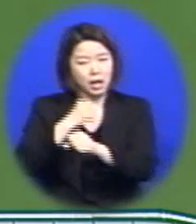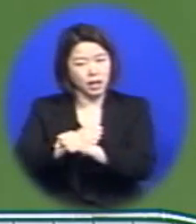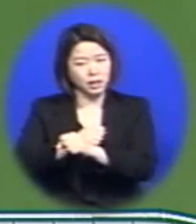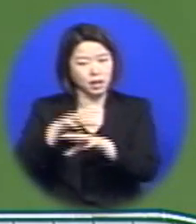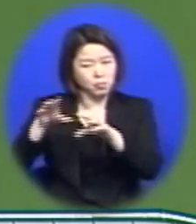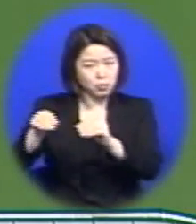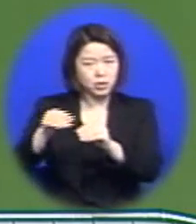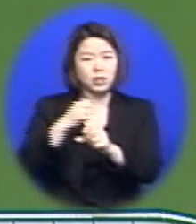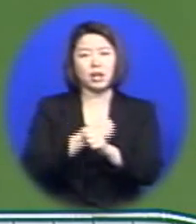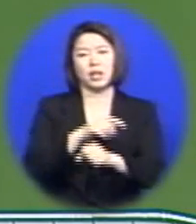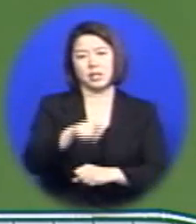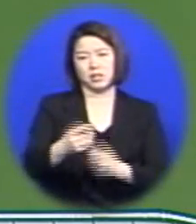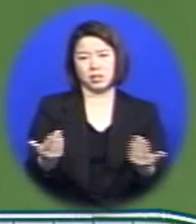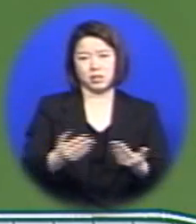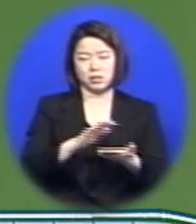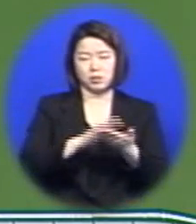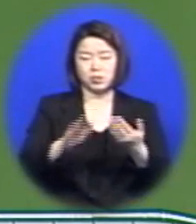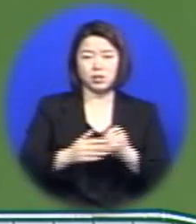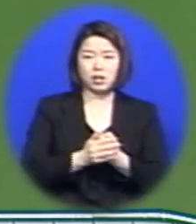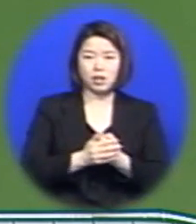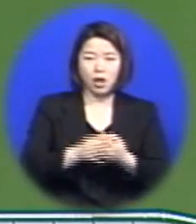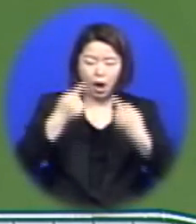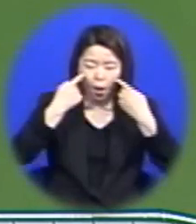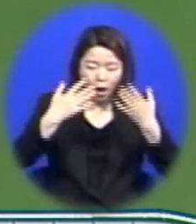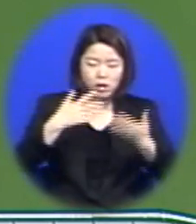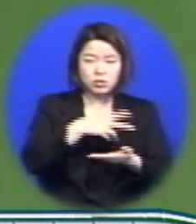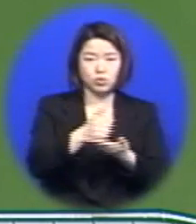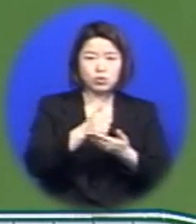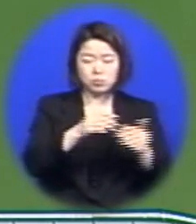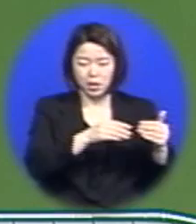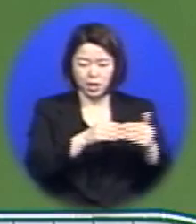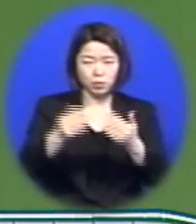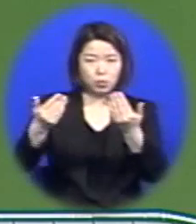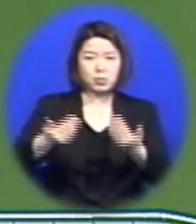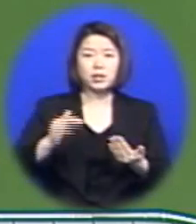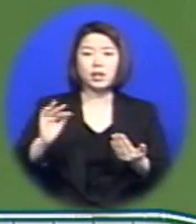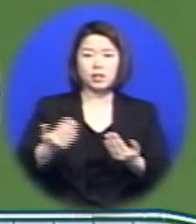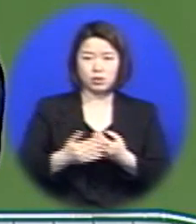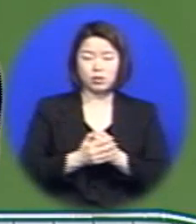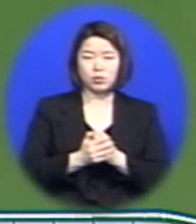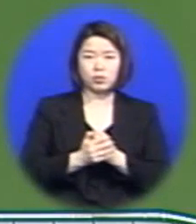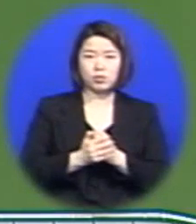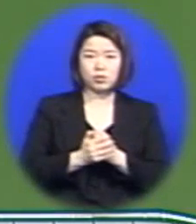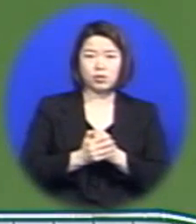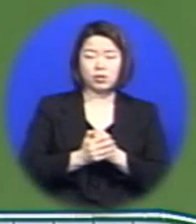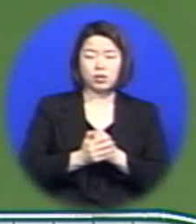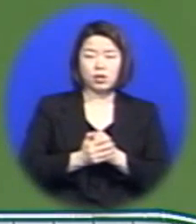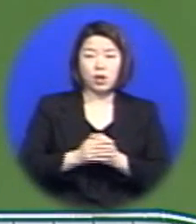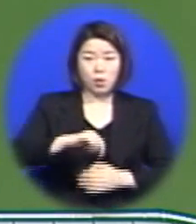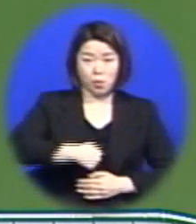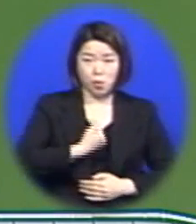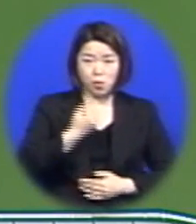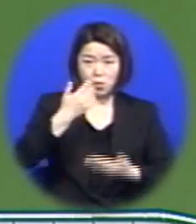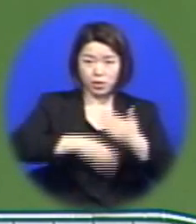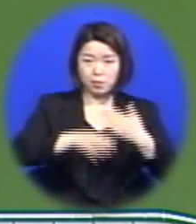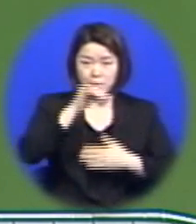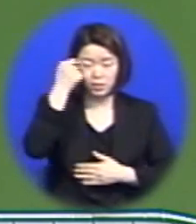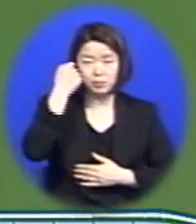거지 정확하게 주의 인도를 받으셔야 됩니다 여러분 홀로 남으셨어요